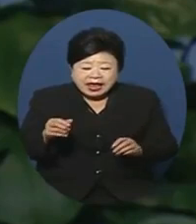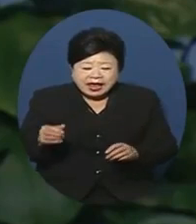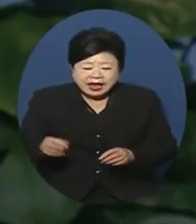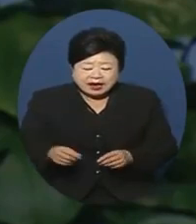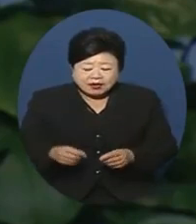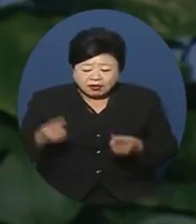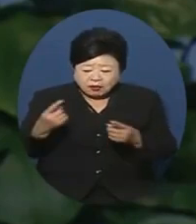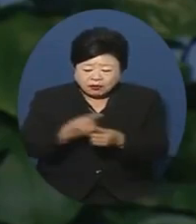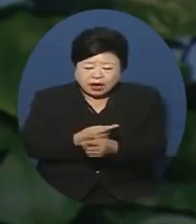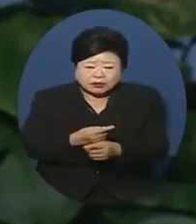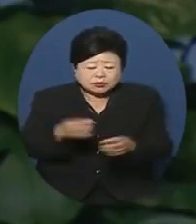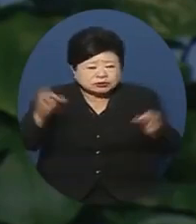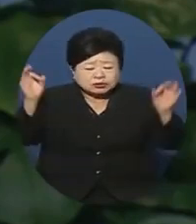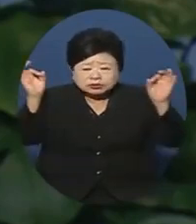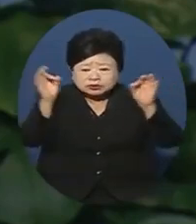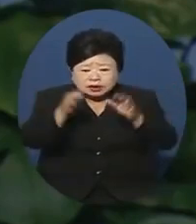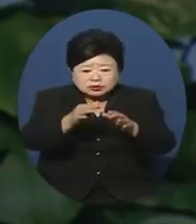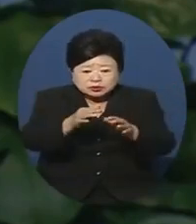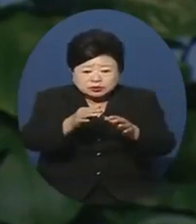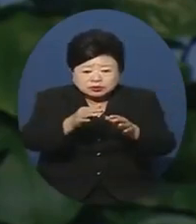변해서 사라져버려요.